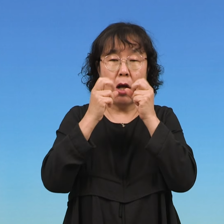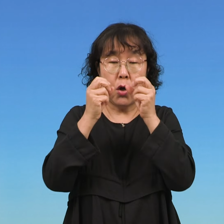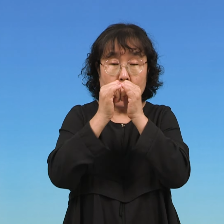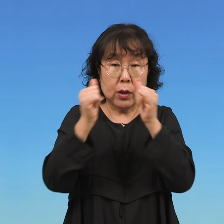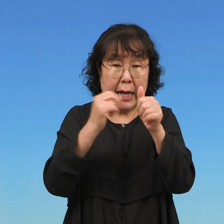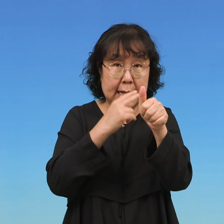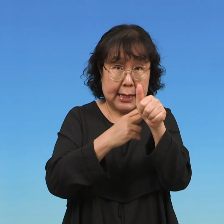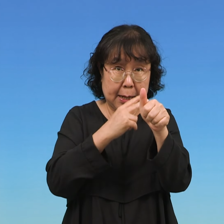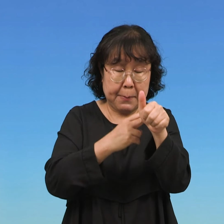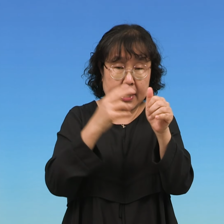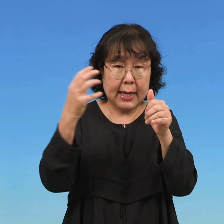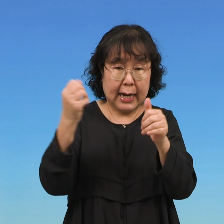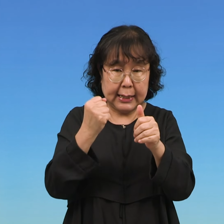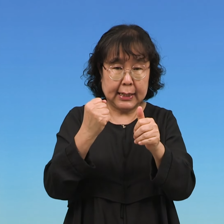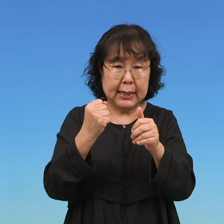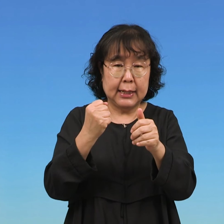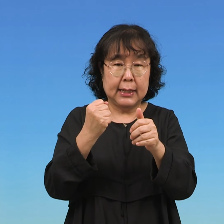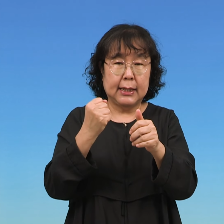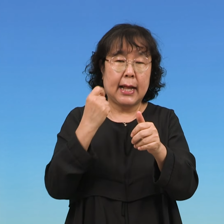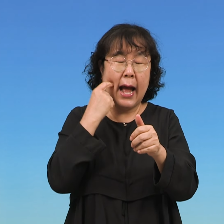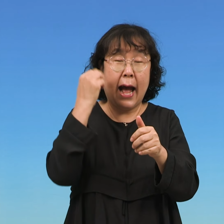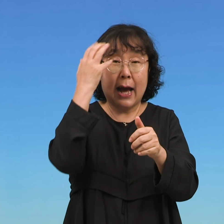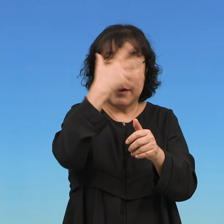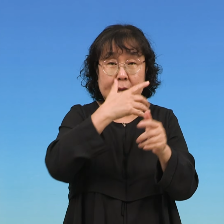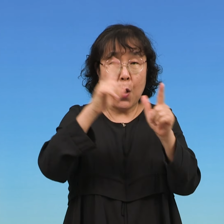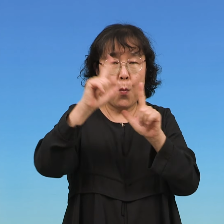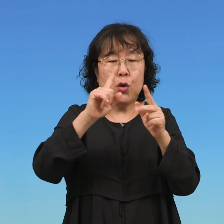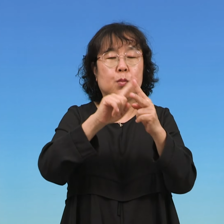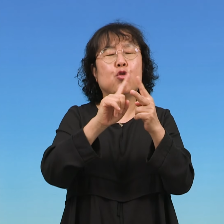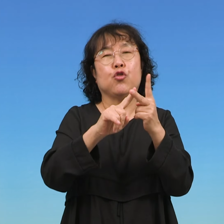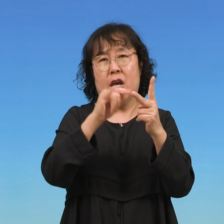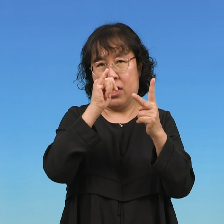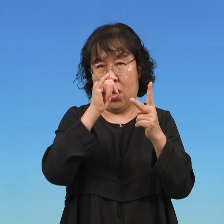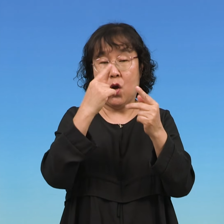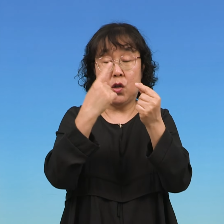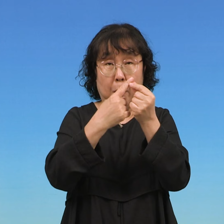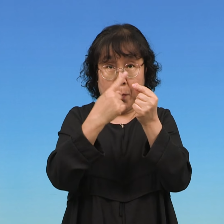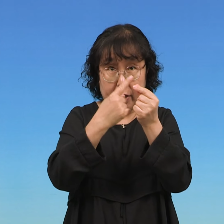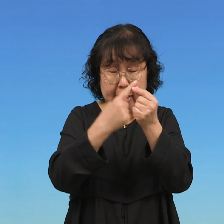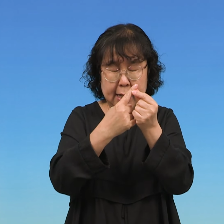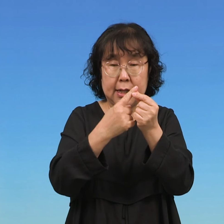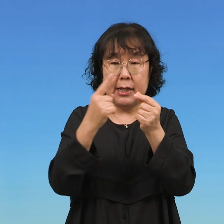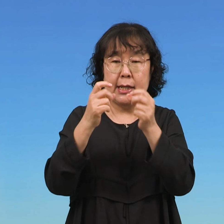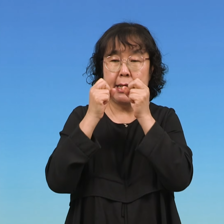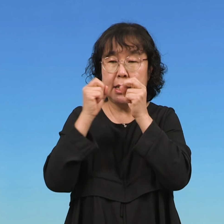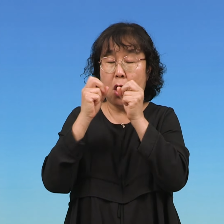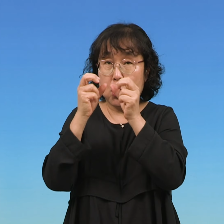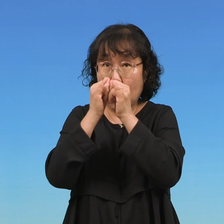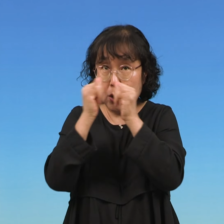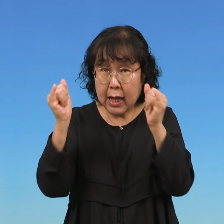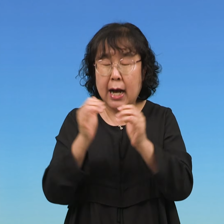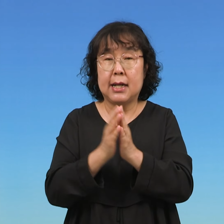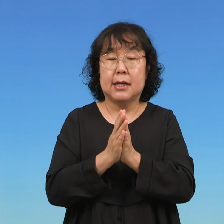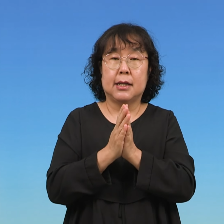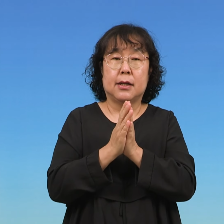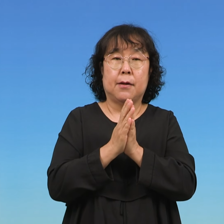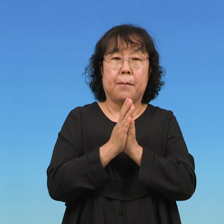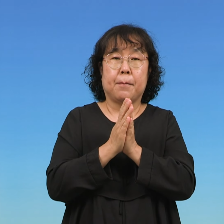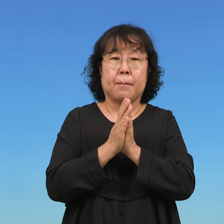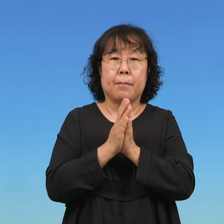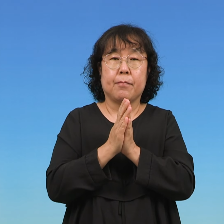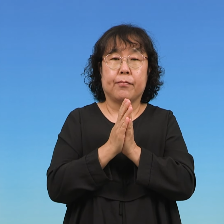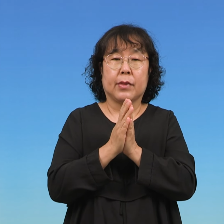아름다운 두 가지 모습이 있습니다 이분의 첫 번째 아름다움이 뭐냐면은이 호스트 선교사는 그